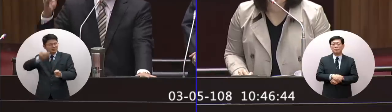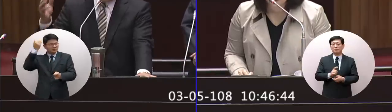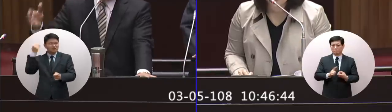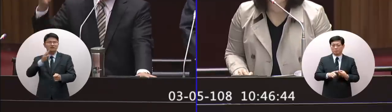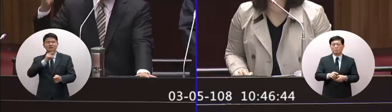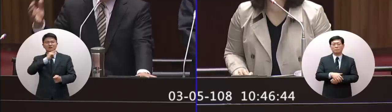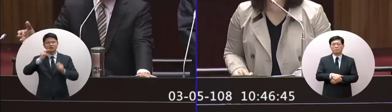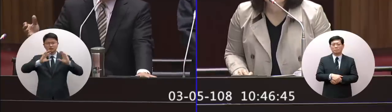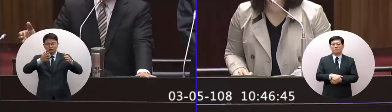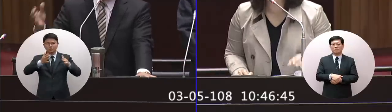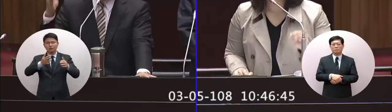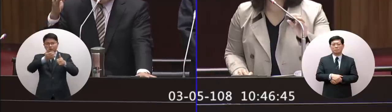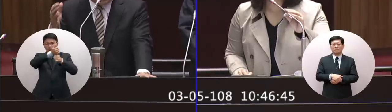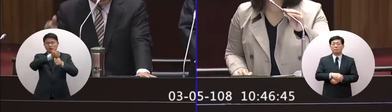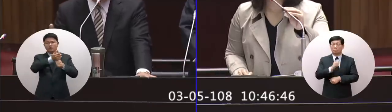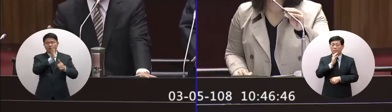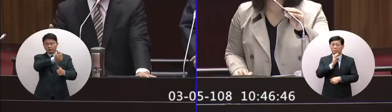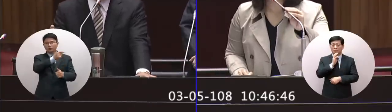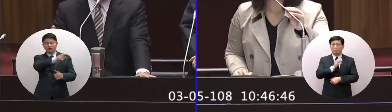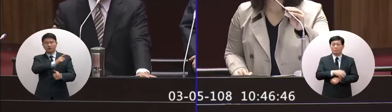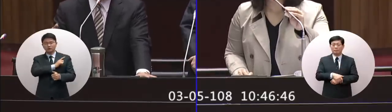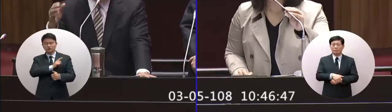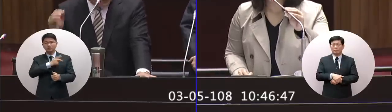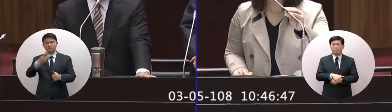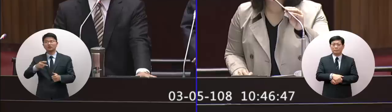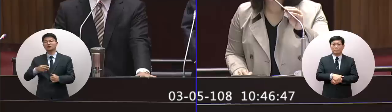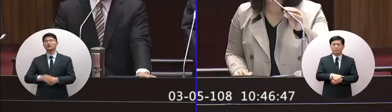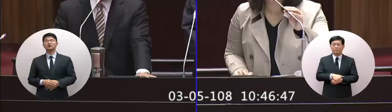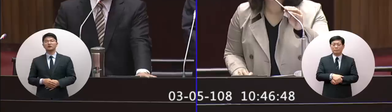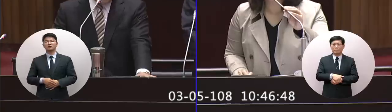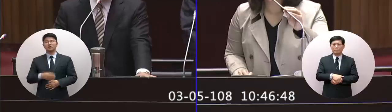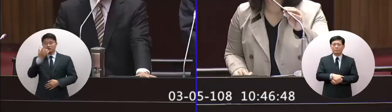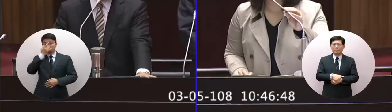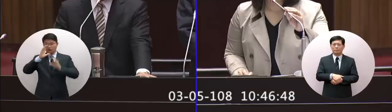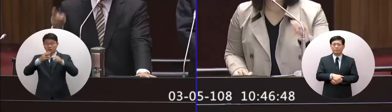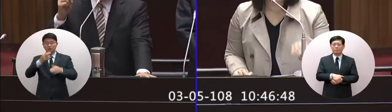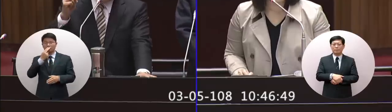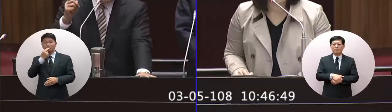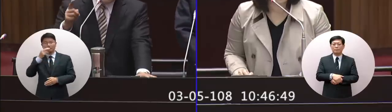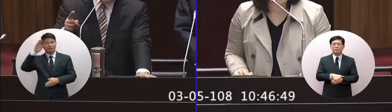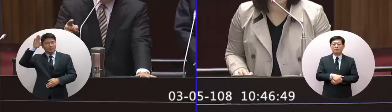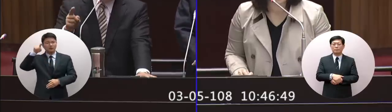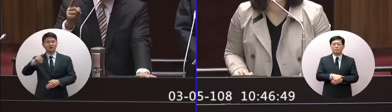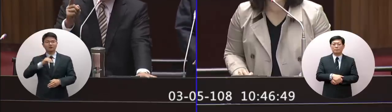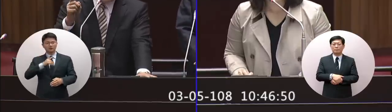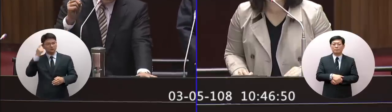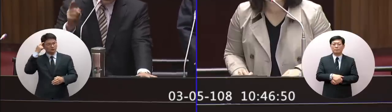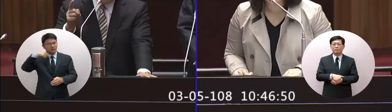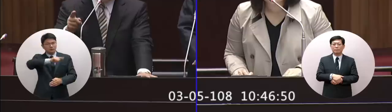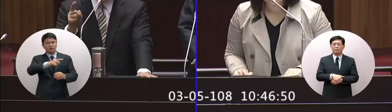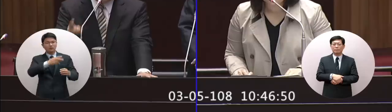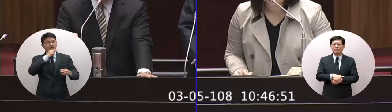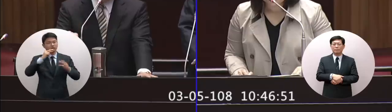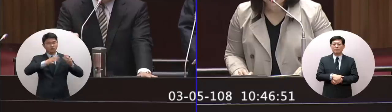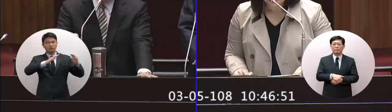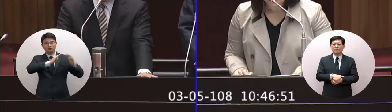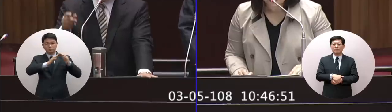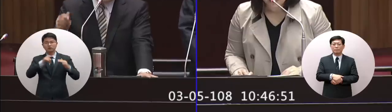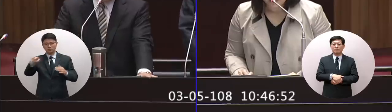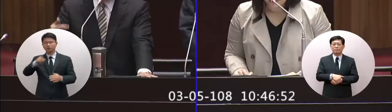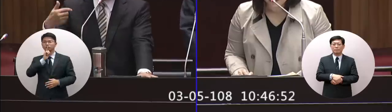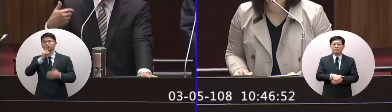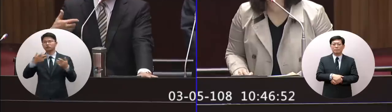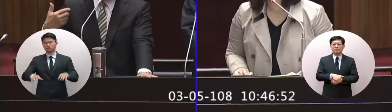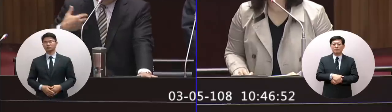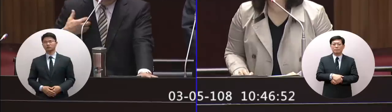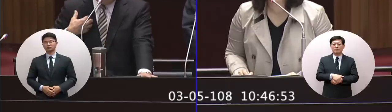尔在希特勒要打英国的时候他说的。当时丘吉尔的是英国的首相，